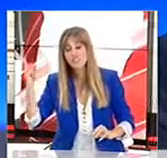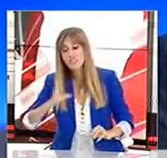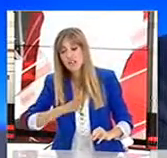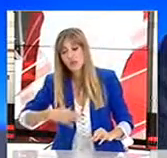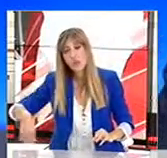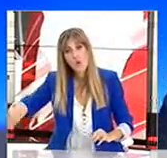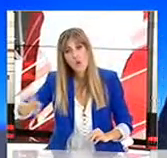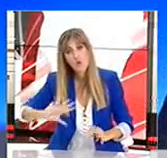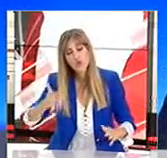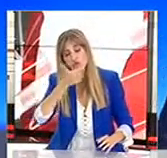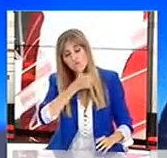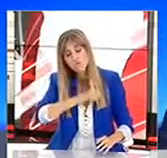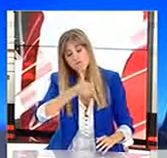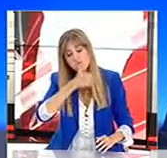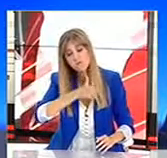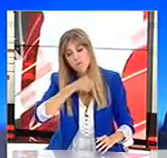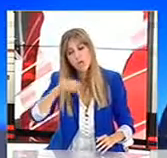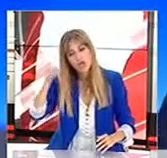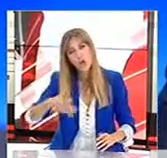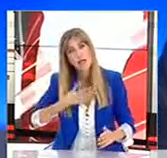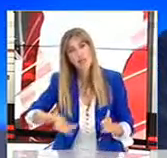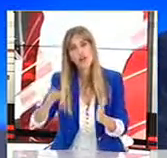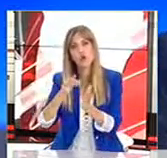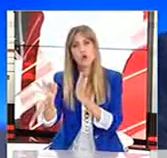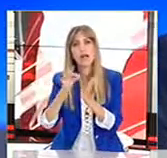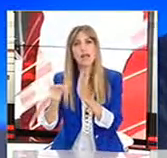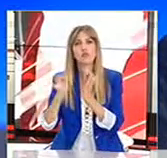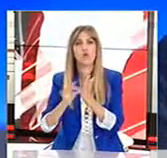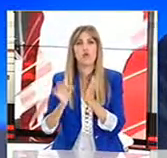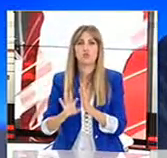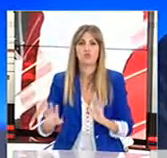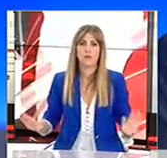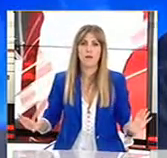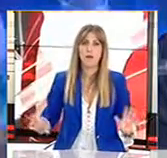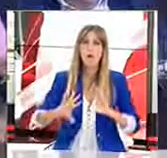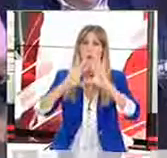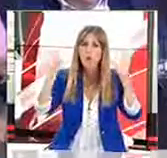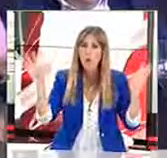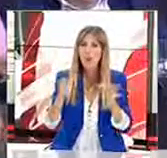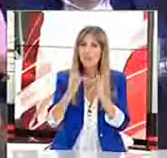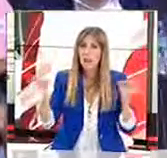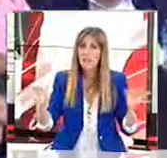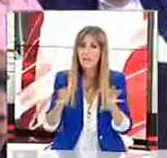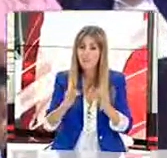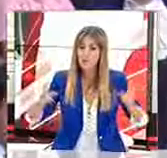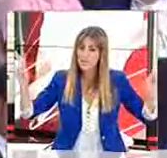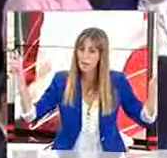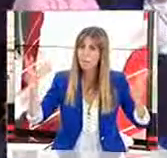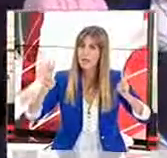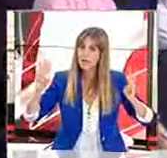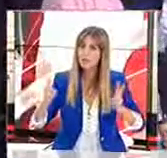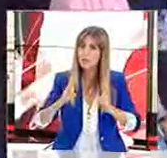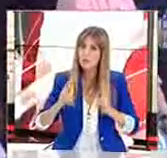μπορούμε. Άρα λοιπόν δεν έχει τέτοια στόχευση αυτή η επιλογή. Ό,τι